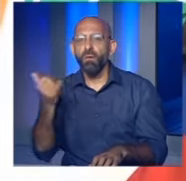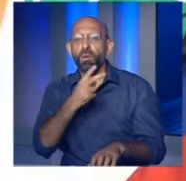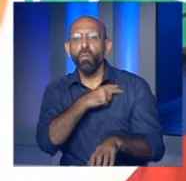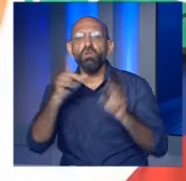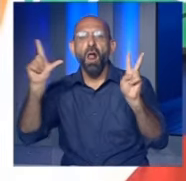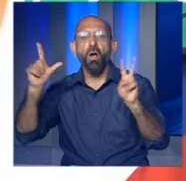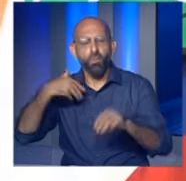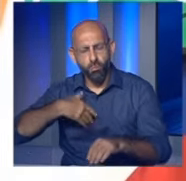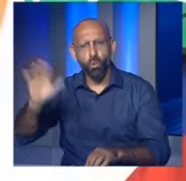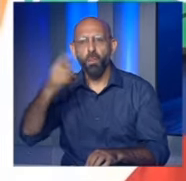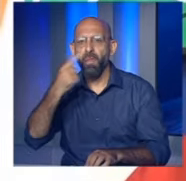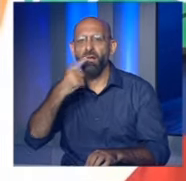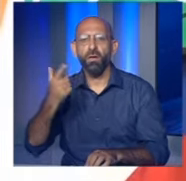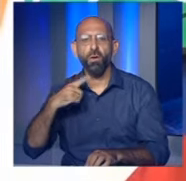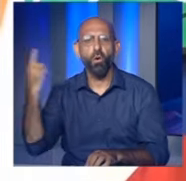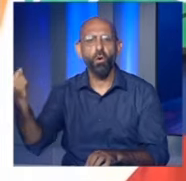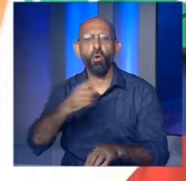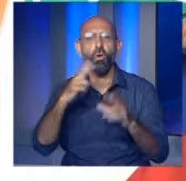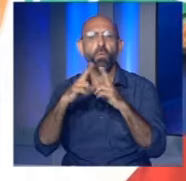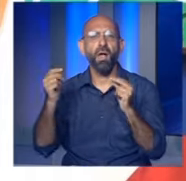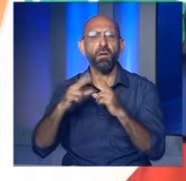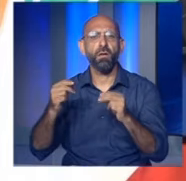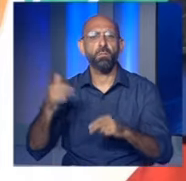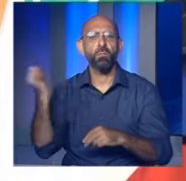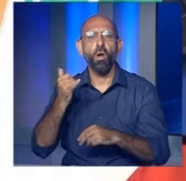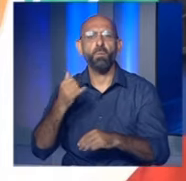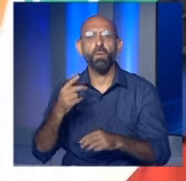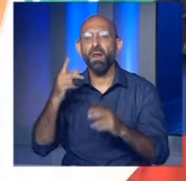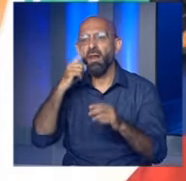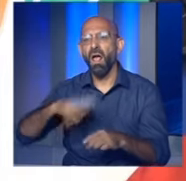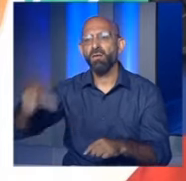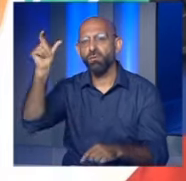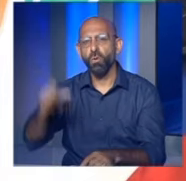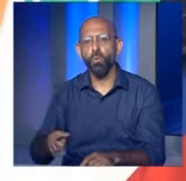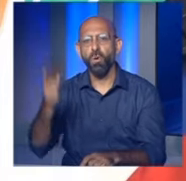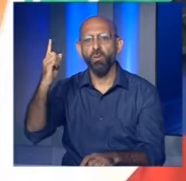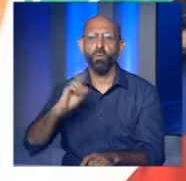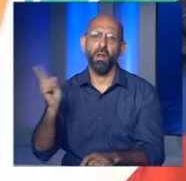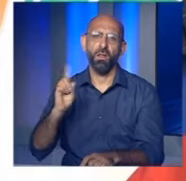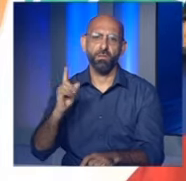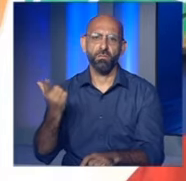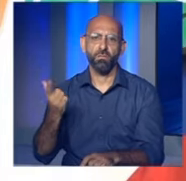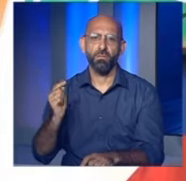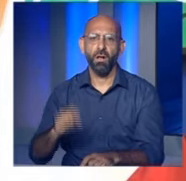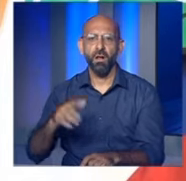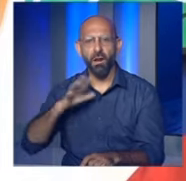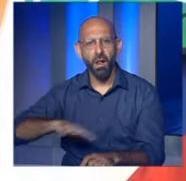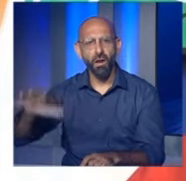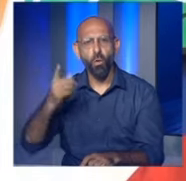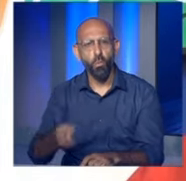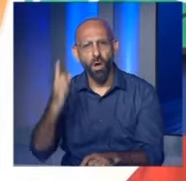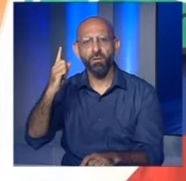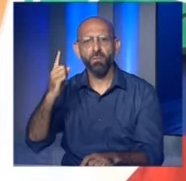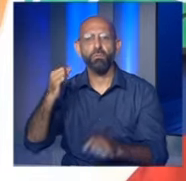قيمه التيار انه يقدر يروح يحكي مع كل الناس ويحاول يقنع كل الناس اذا وحده مش قادر